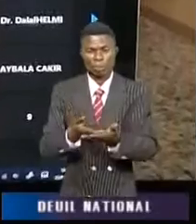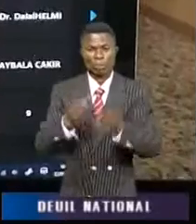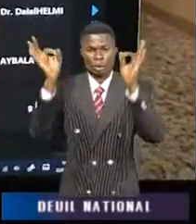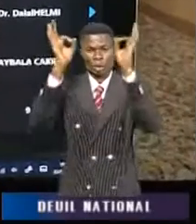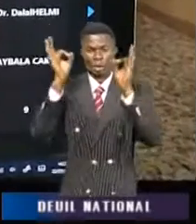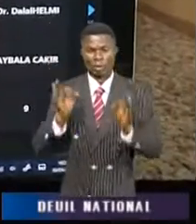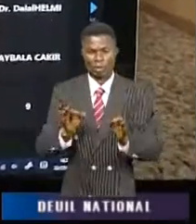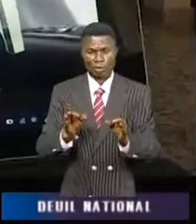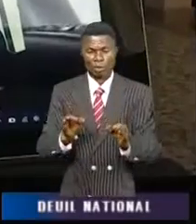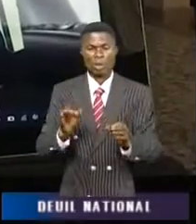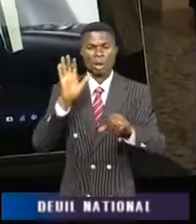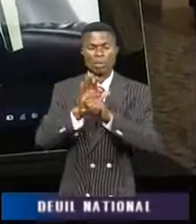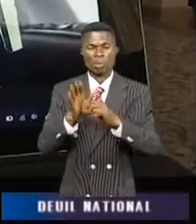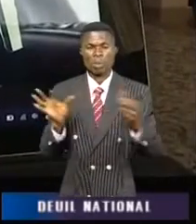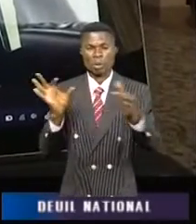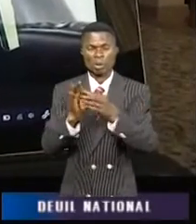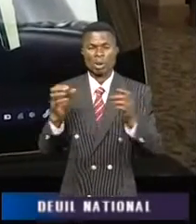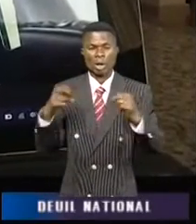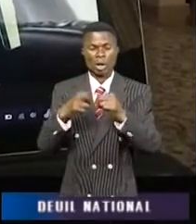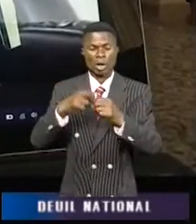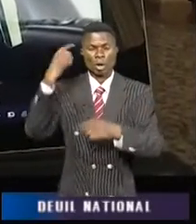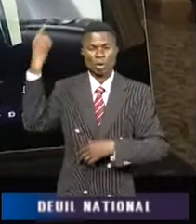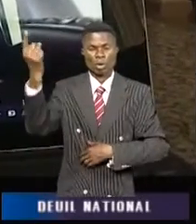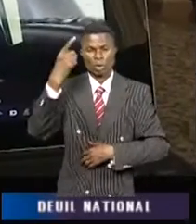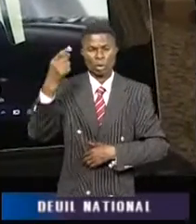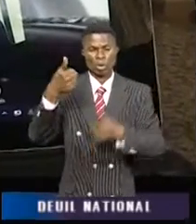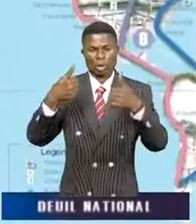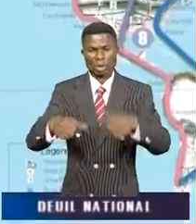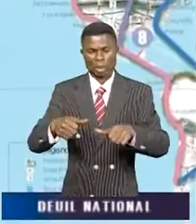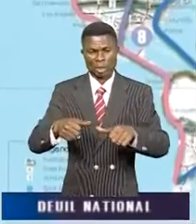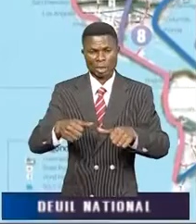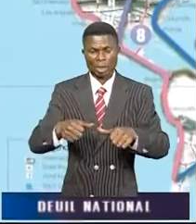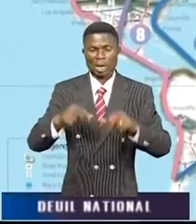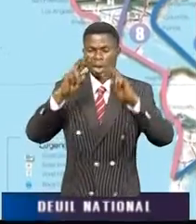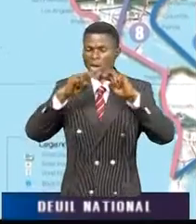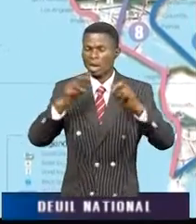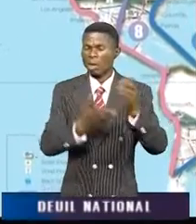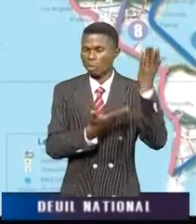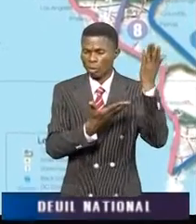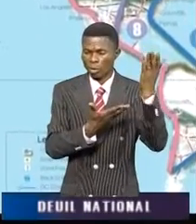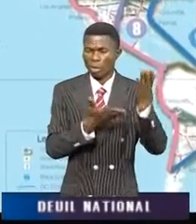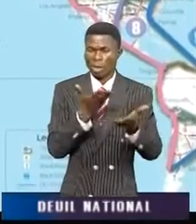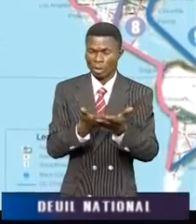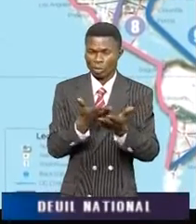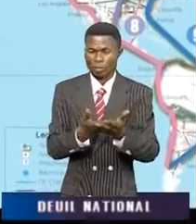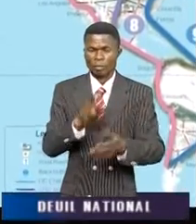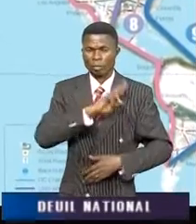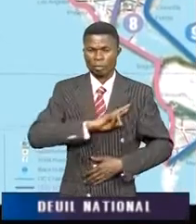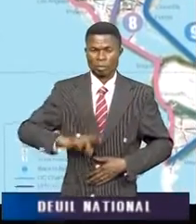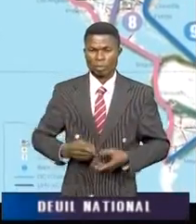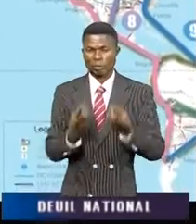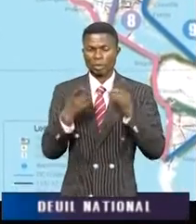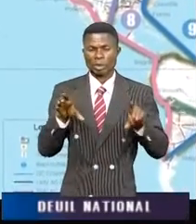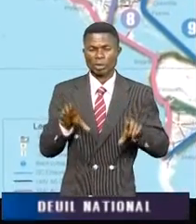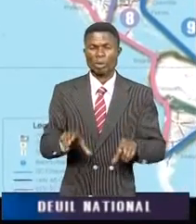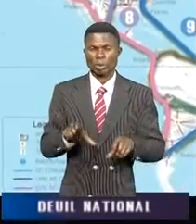les interconnexions électriques mondiales reste un marché indispensable auprès duquel la République démocratique